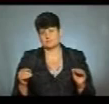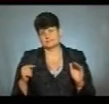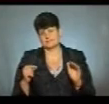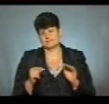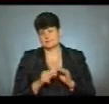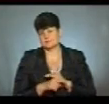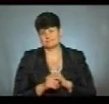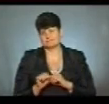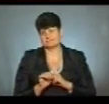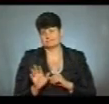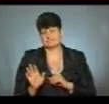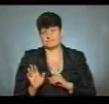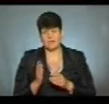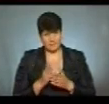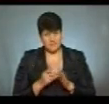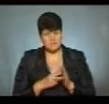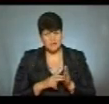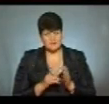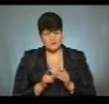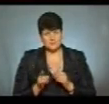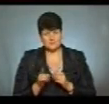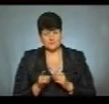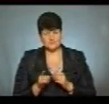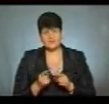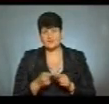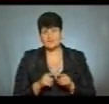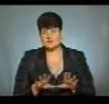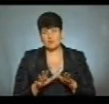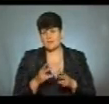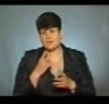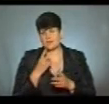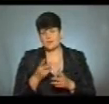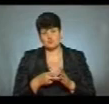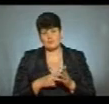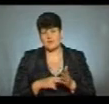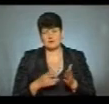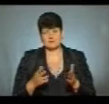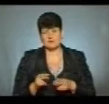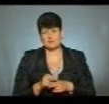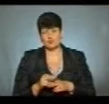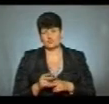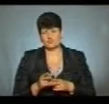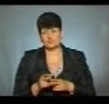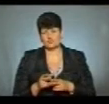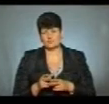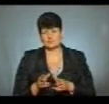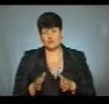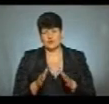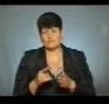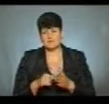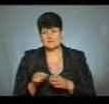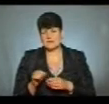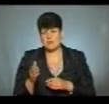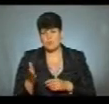є зараз якісь плани на Теребовлю, на об'їзну, чи на цю дорогу? На даний момент я не бачу планів ремонту дороги по місті Теребовля. А то,